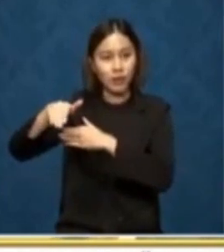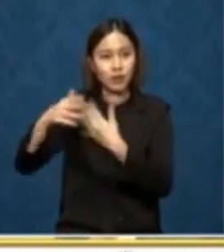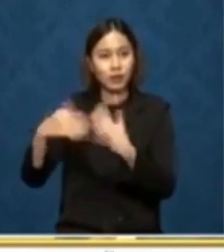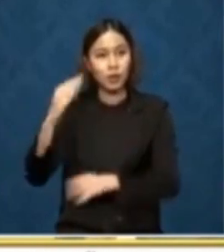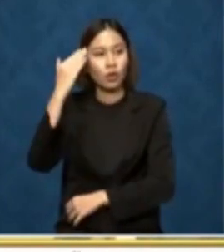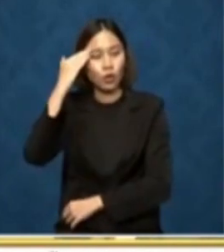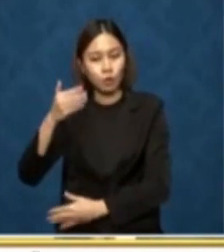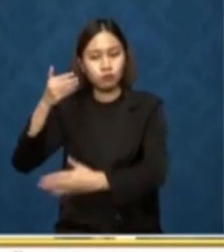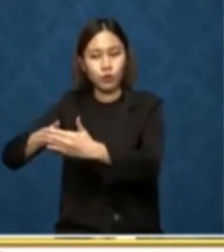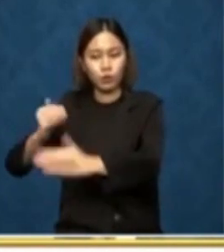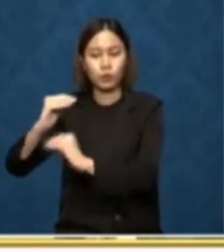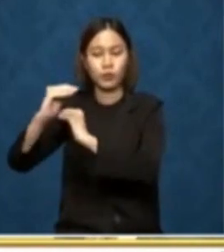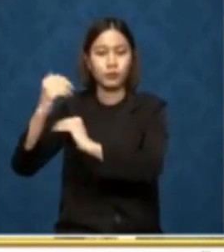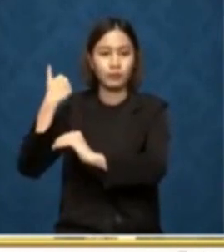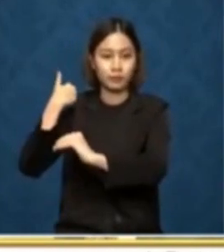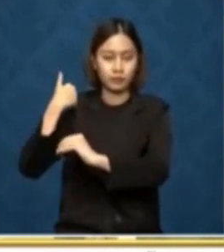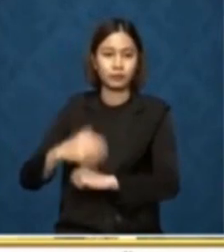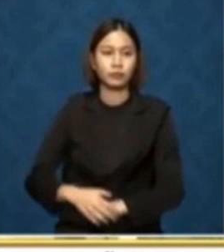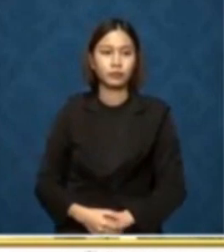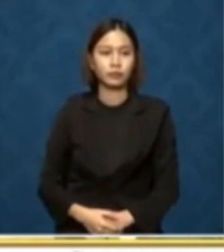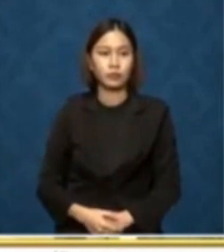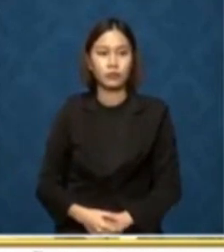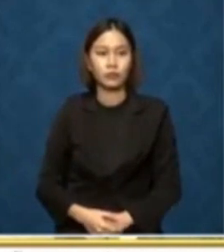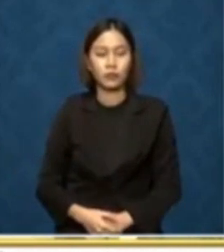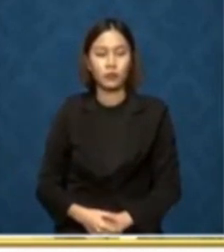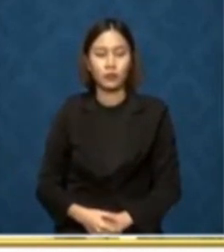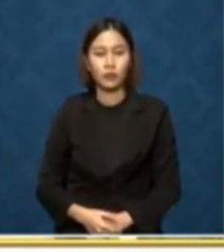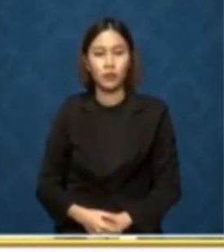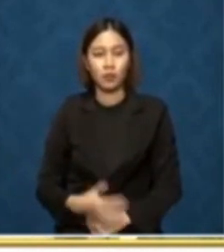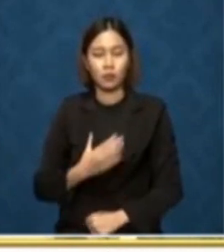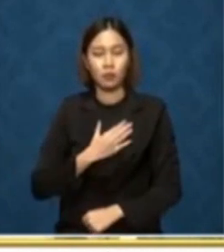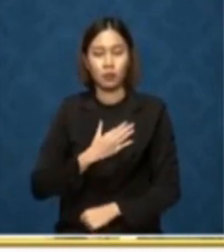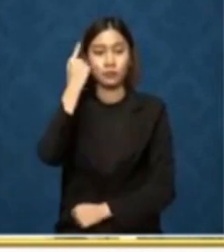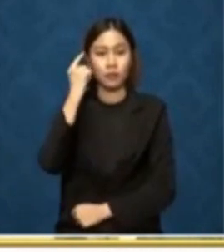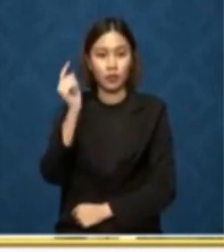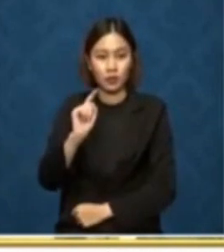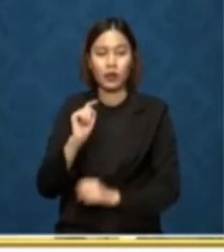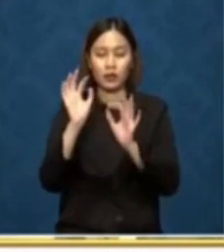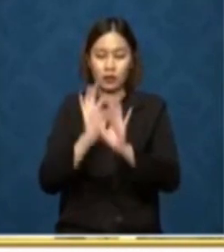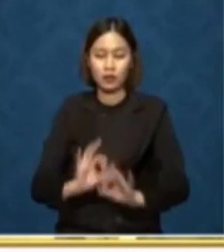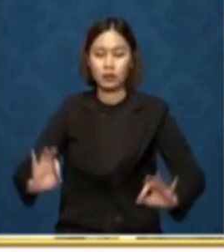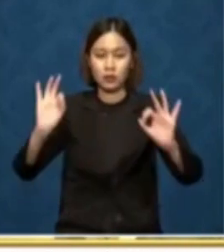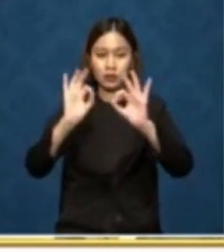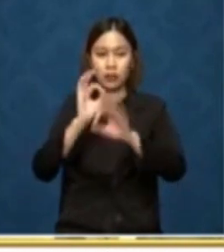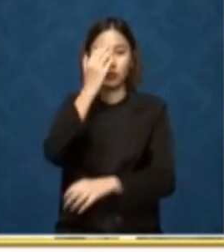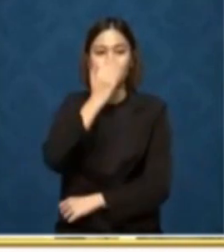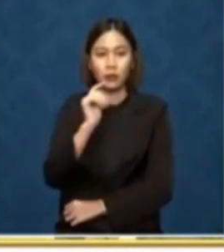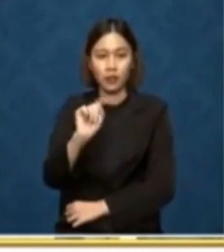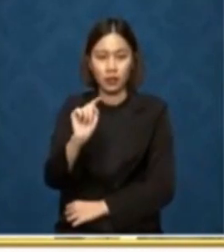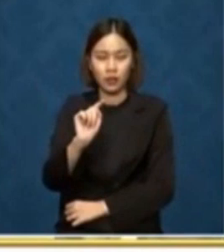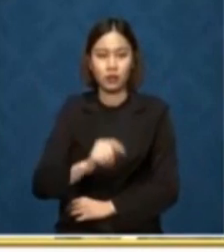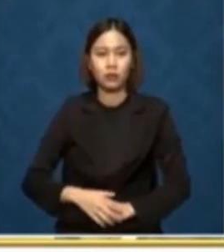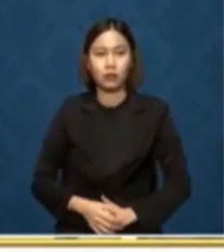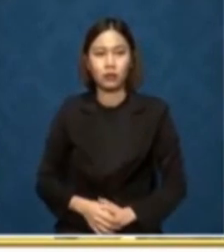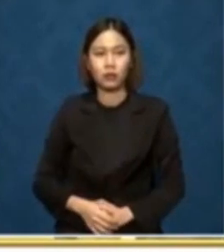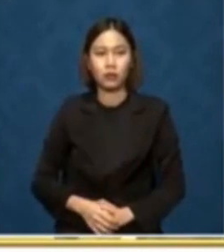รบรอยอยจำกัดนะครับที่ผมคดวาเรื่องนี้สำคัญนะครับก็เพระว่